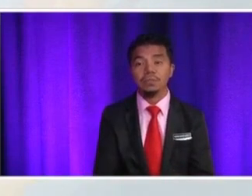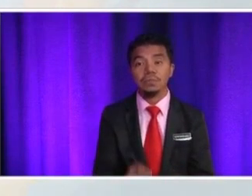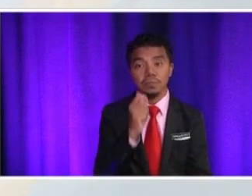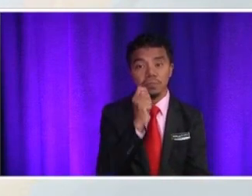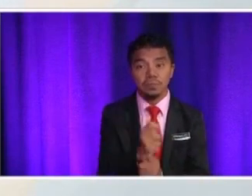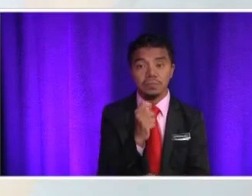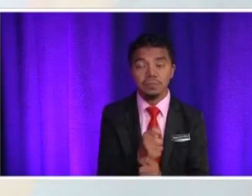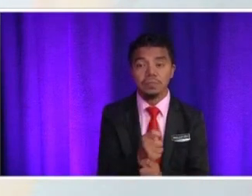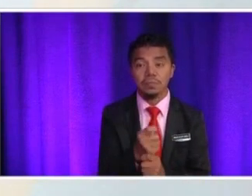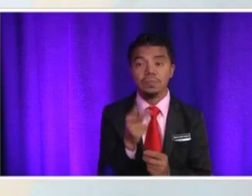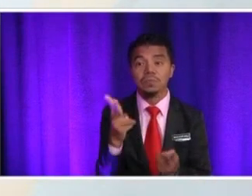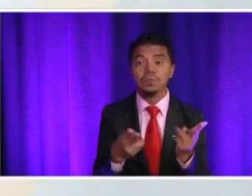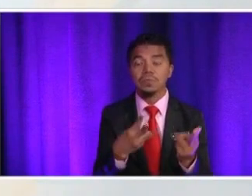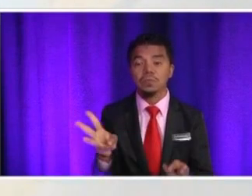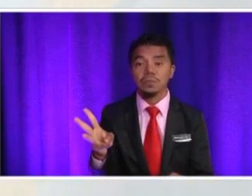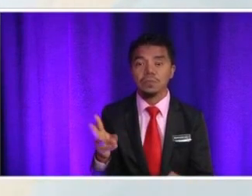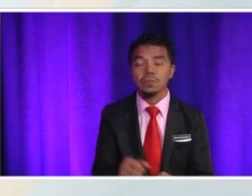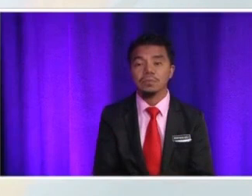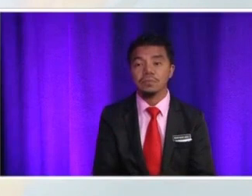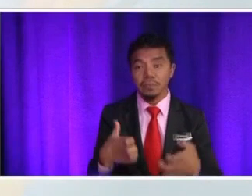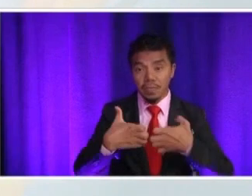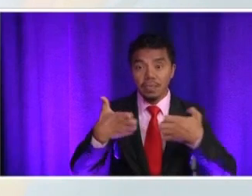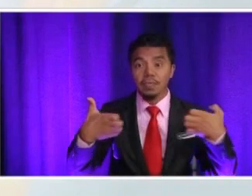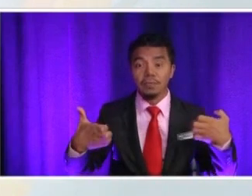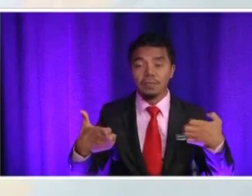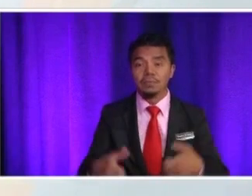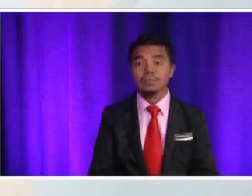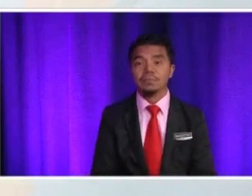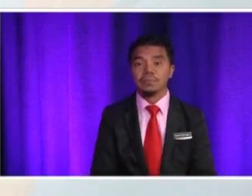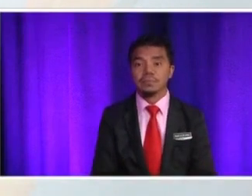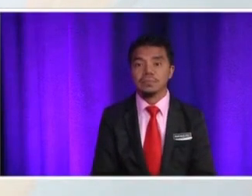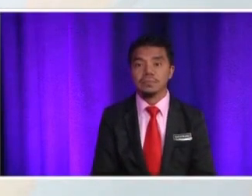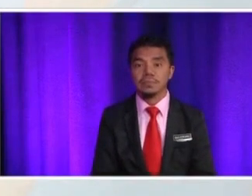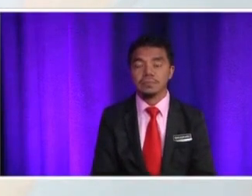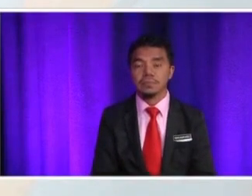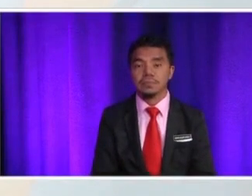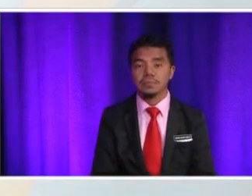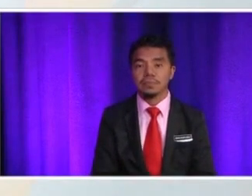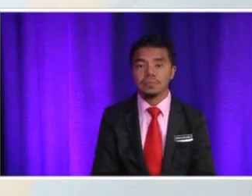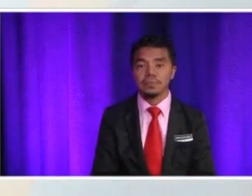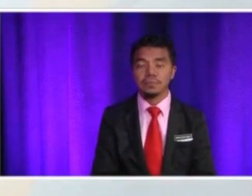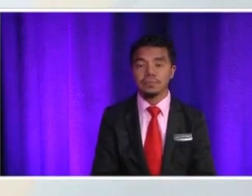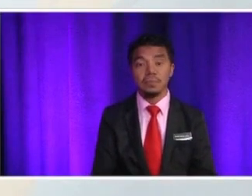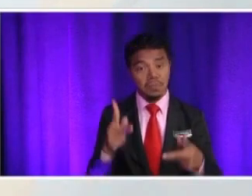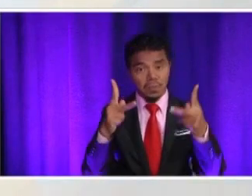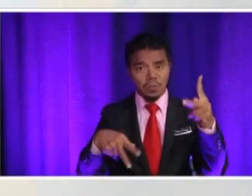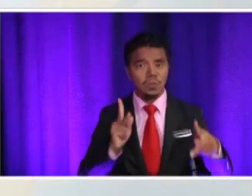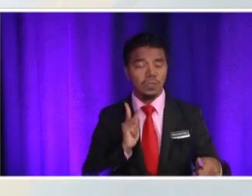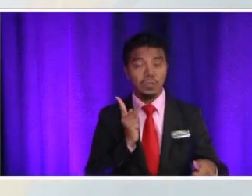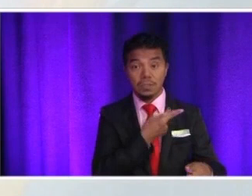Elemen pemasaran. Ya, pandai. Syazana, power. Okey. And then kalau kita nampak dekat sini 8